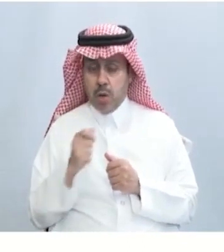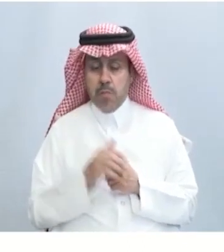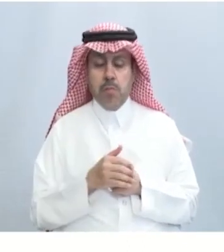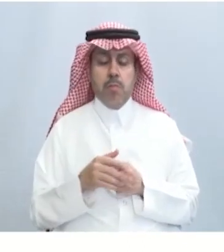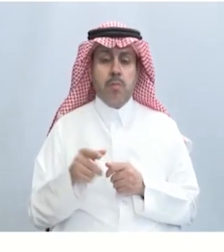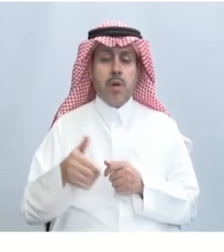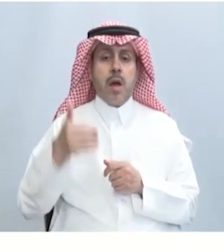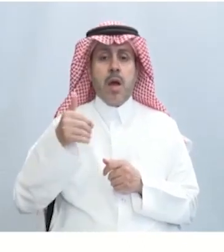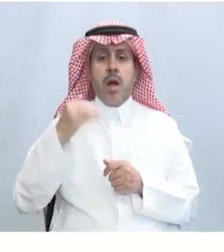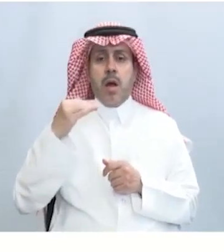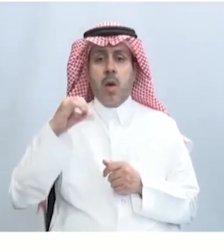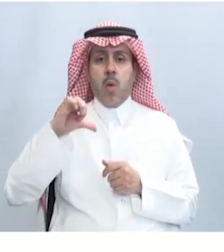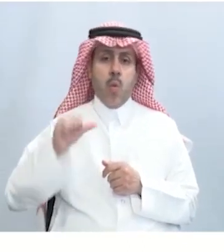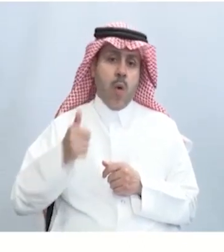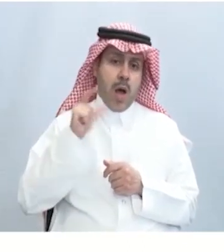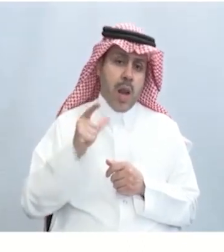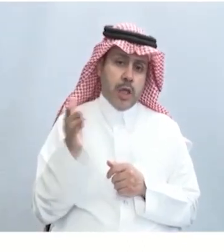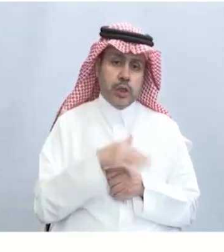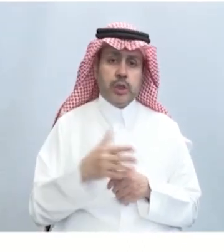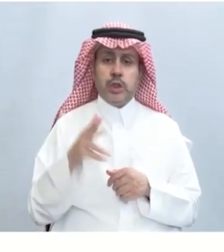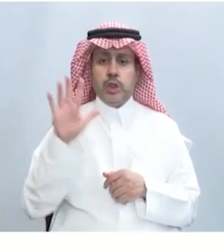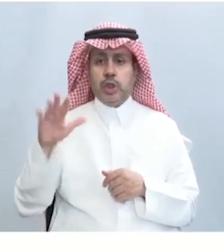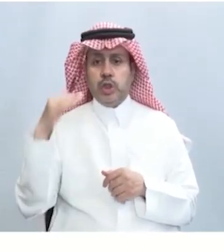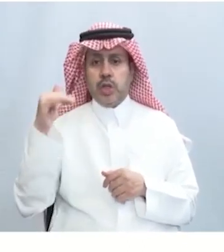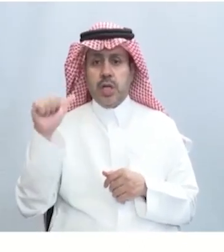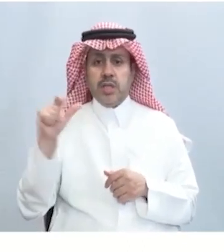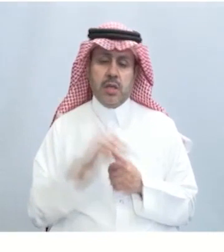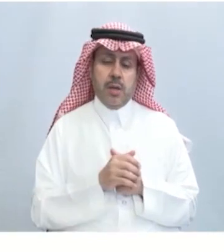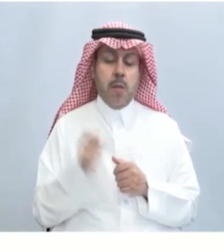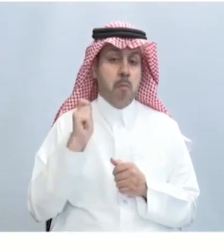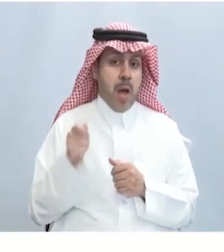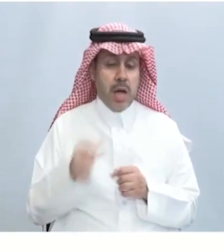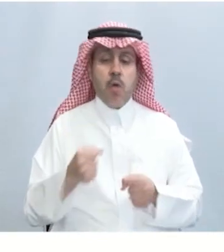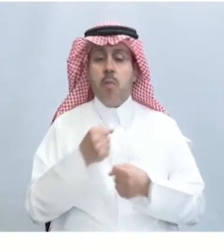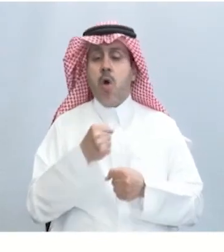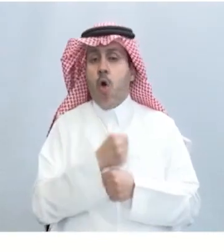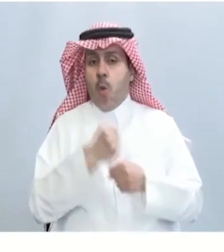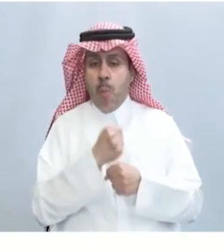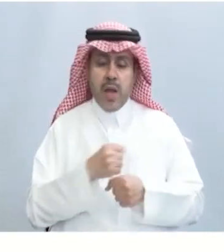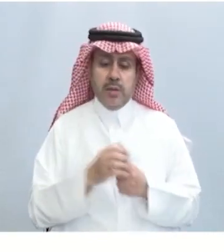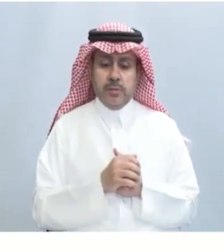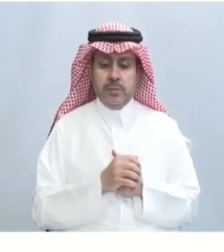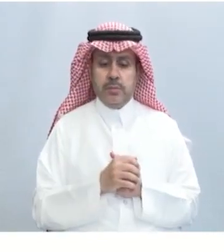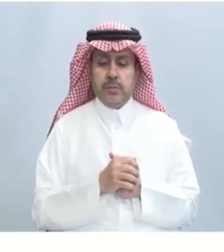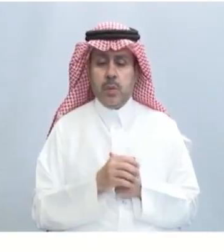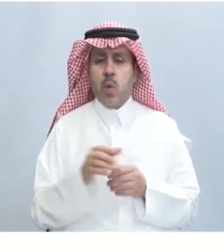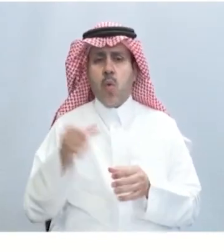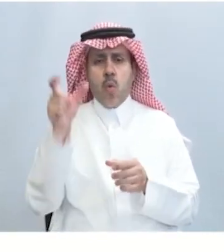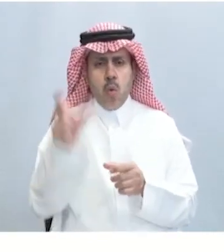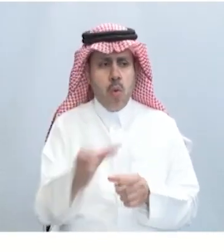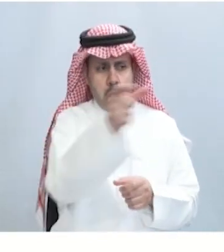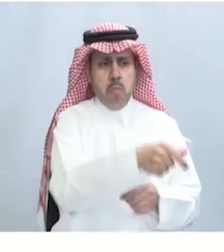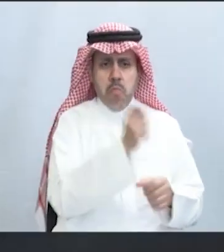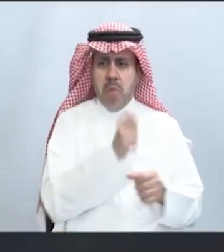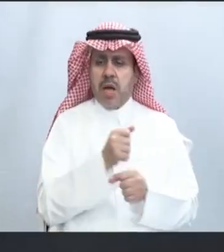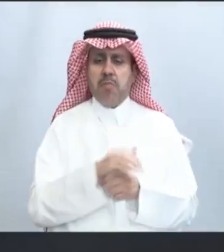الشخصيه وكذلك المحاكم العماليه وكل هذه المحكم لها اختصاصها